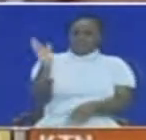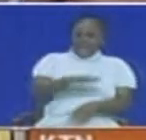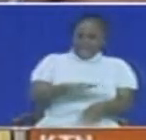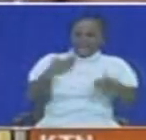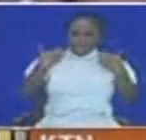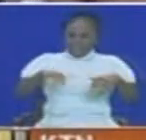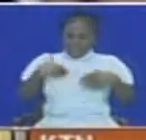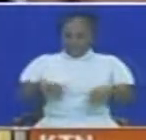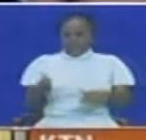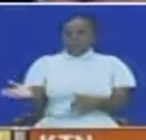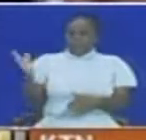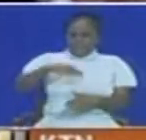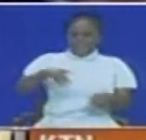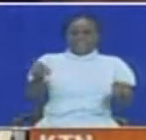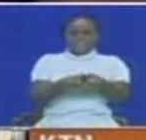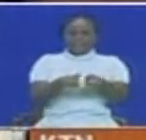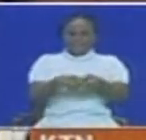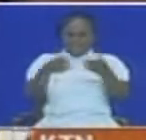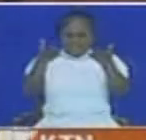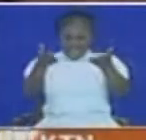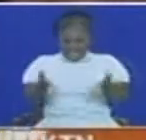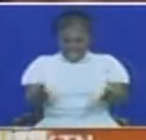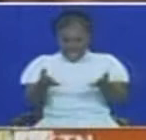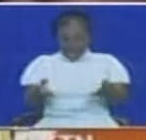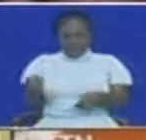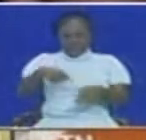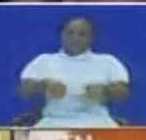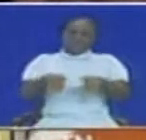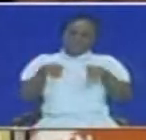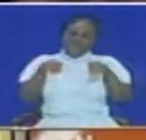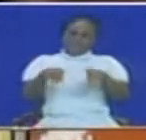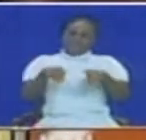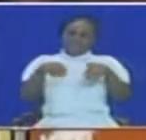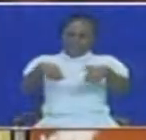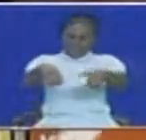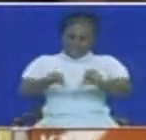pikipiki? Pikipiki. Sasa sisi tumekaa tukingojea pikipiki.